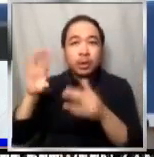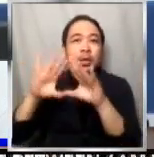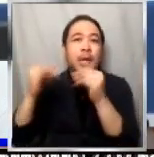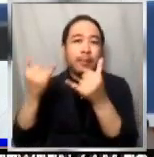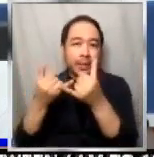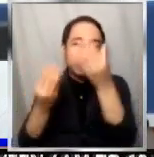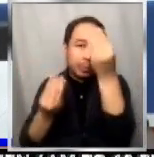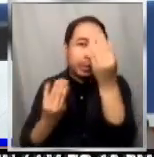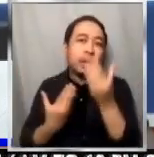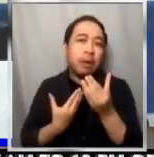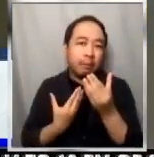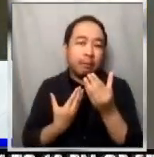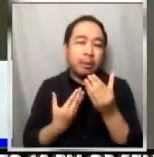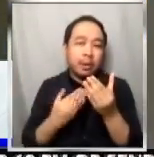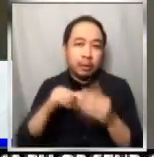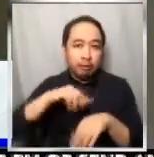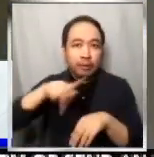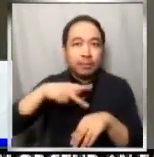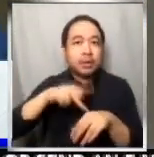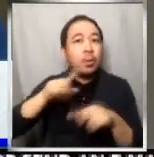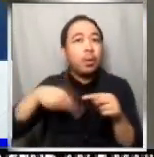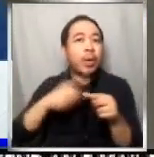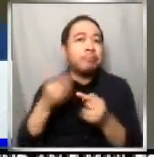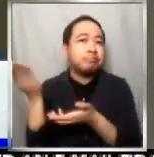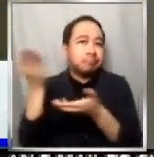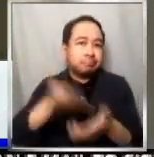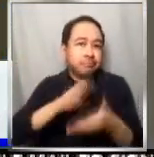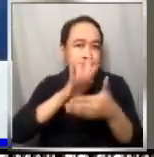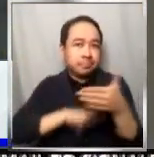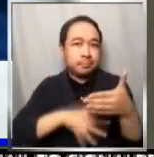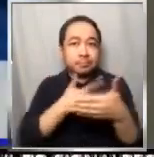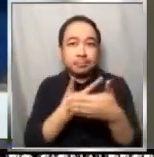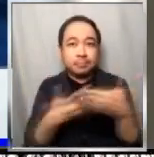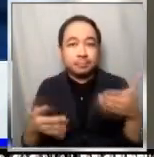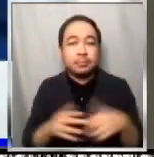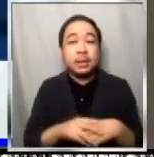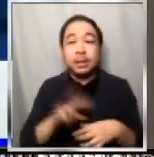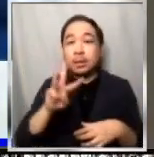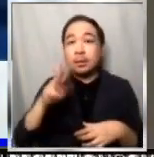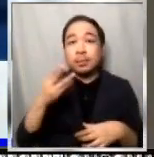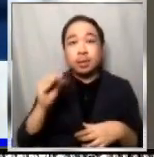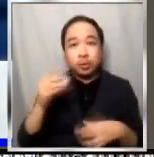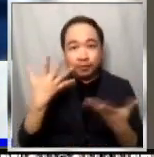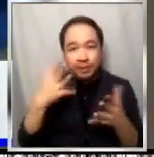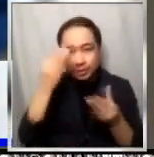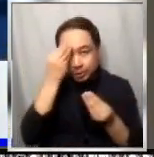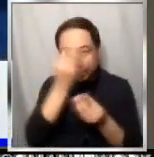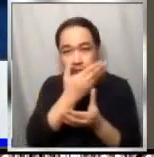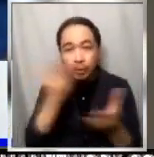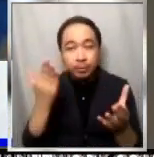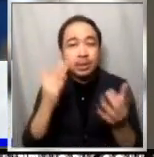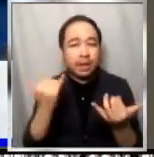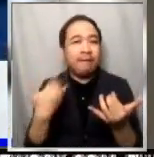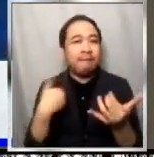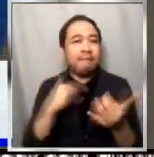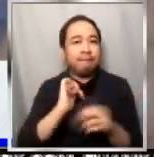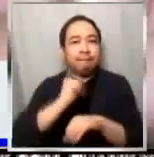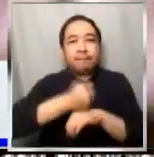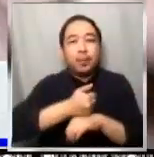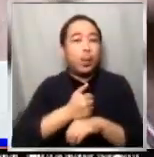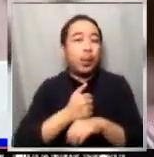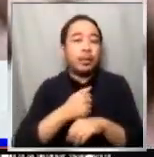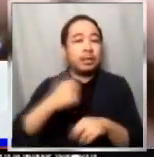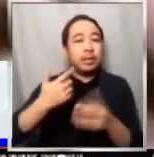on likely delivery dates. Inanunsyo na rin ng WHO ang pagbubuo ng compensation program para sa mga individual